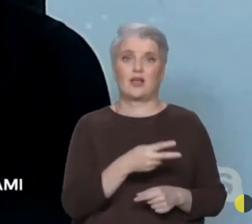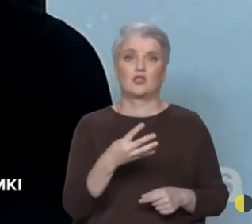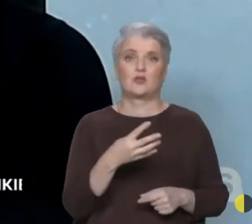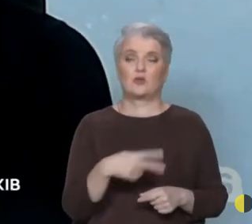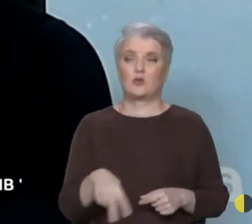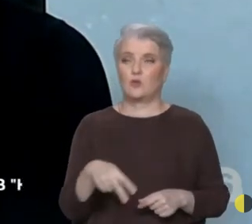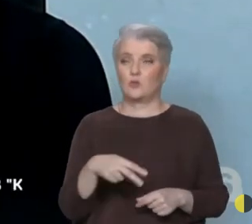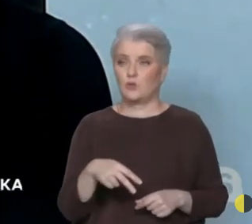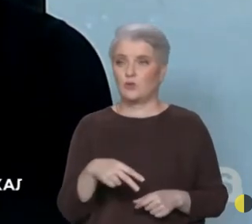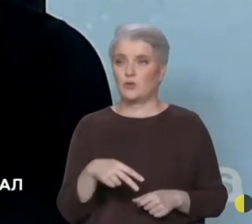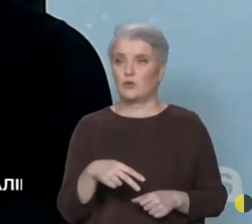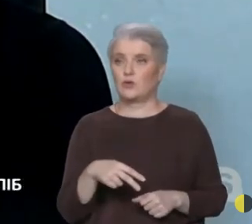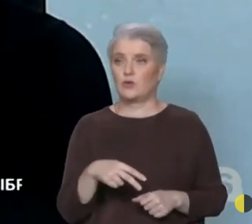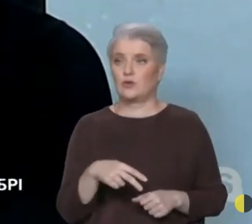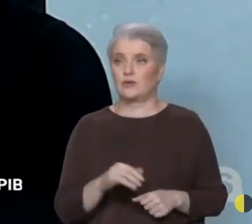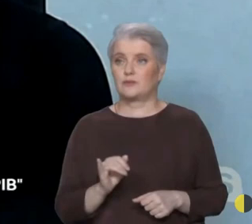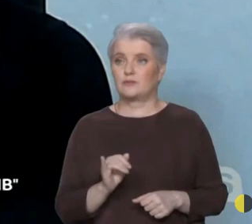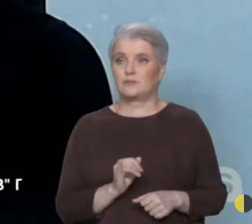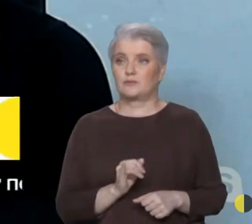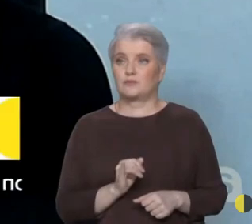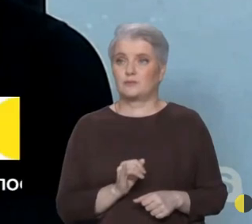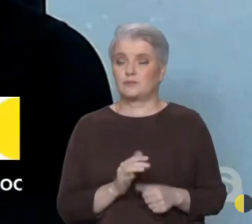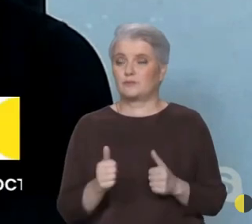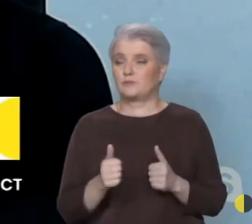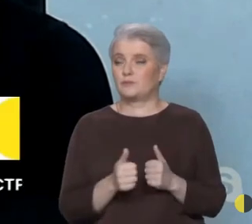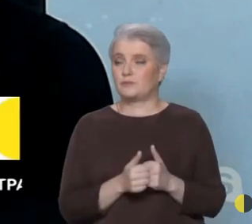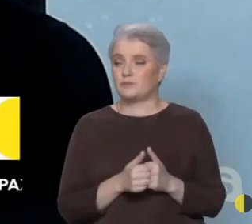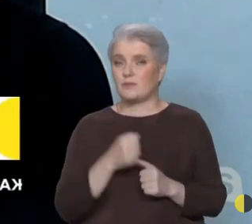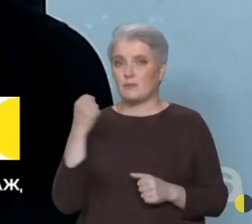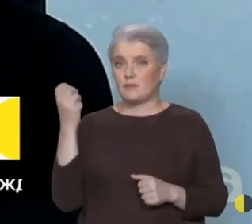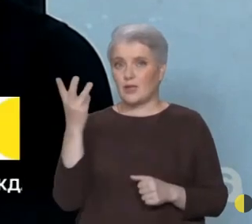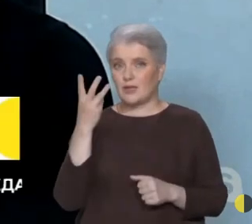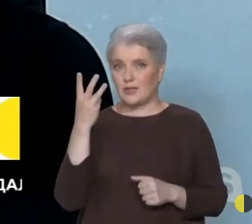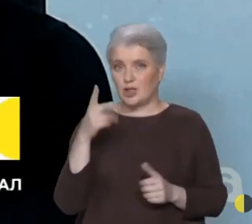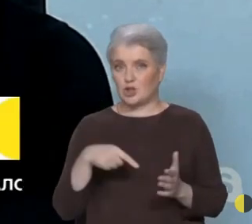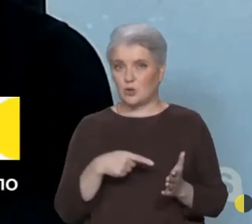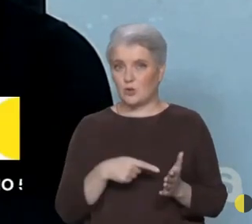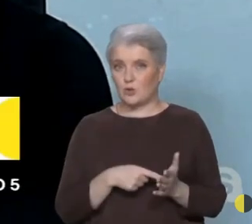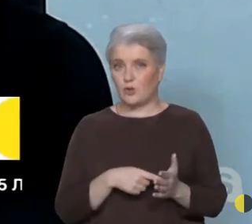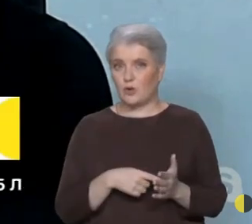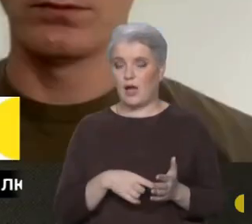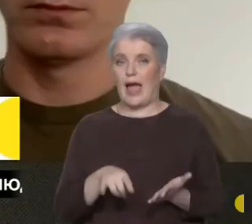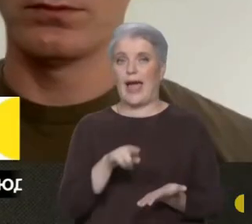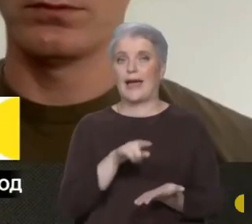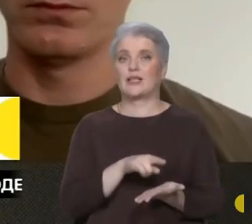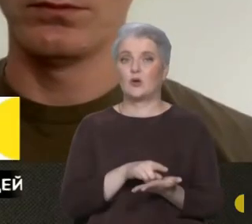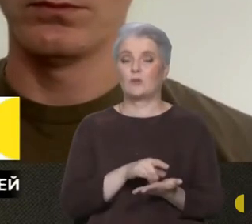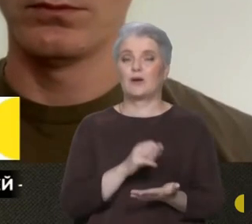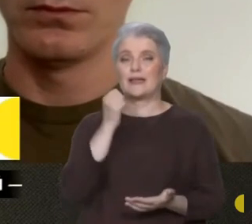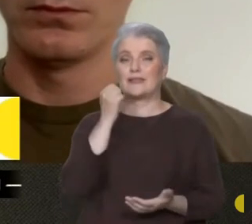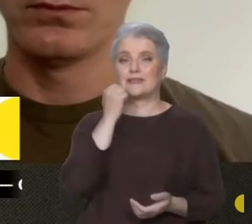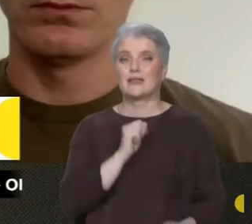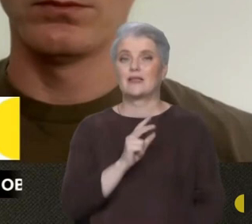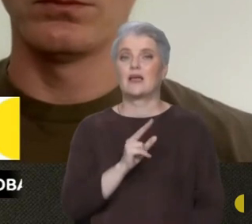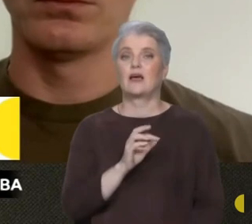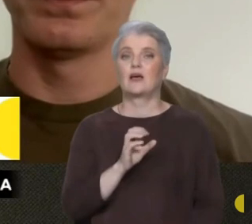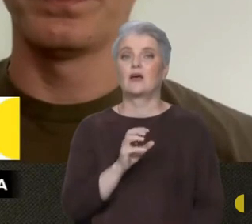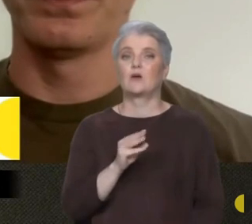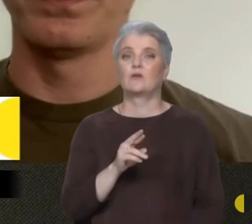лютого. І поблизу Хмельницького, і аеродром Старокостянтинів, про які вже протиповітряні